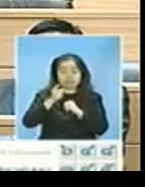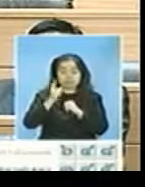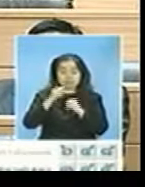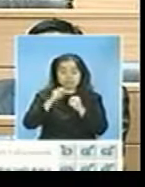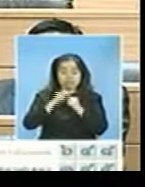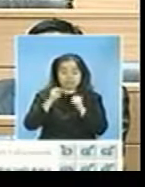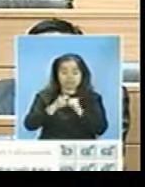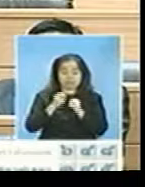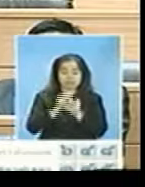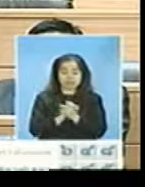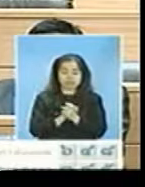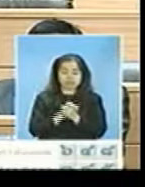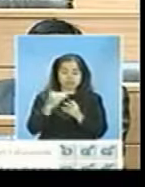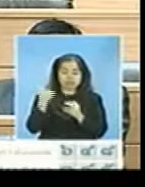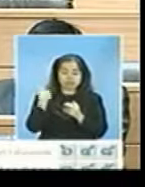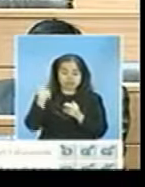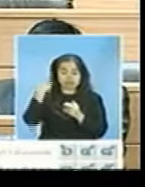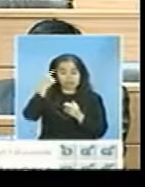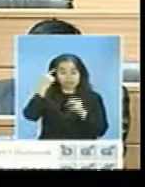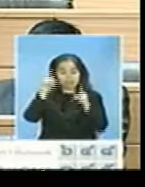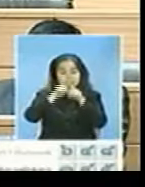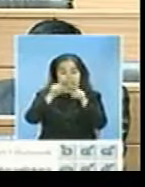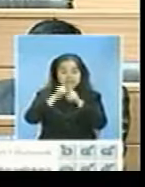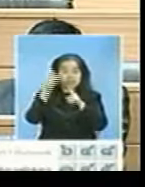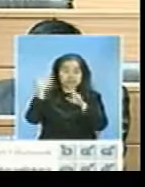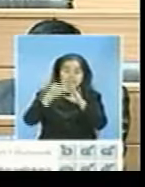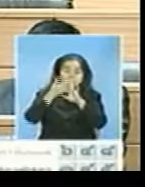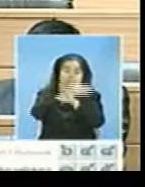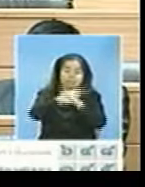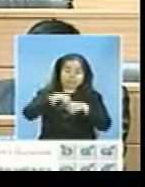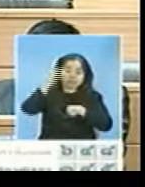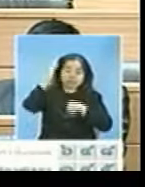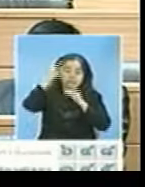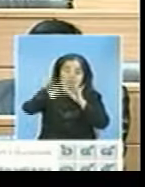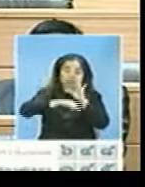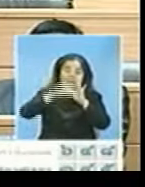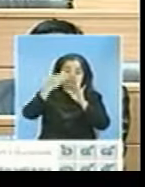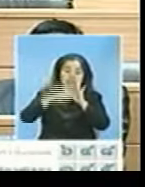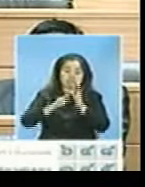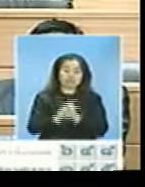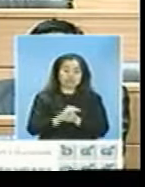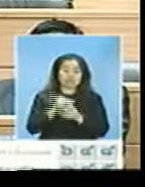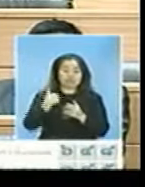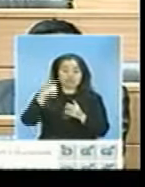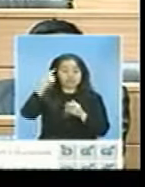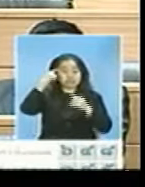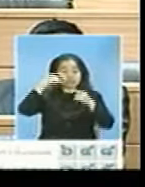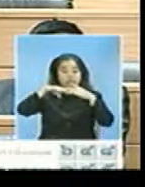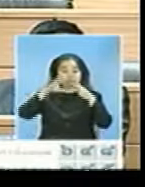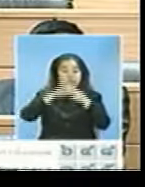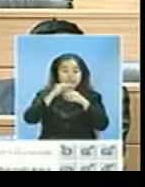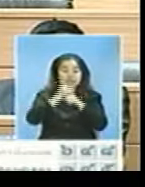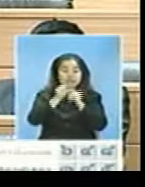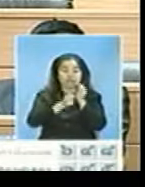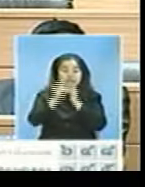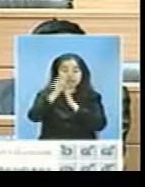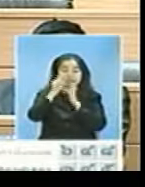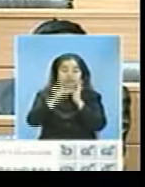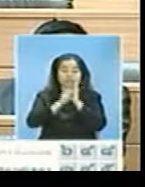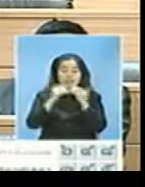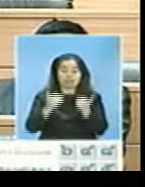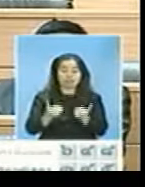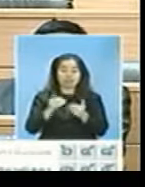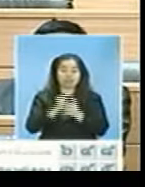ได้ในอนาคตนะครับฉะนั้นเหมือนกับตอนต้นที่กระผมได้แสดงจุดยืนไว้แล้วว่าไม่เห็นด้วยกับการแก้ไขร่างรัฐธรรมนูญฉบับนี้นะ